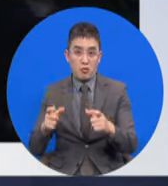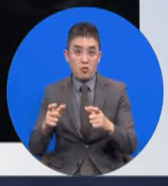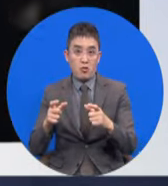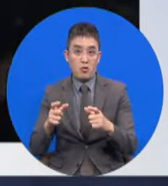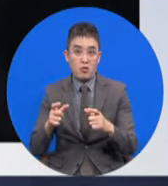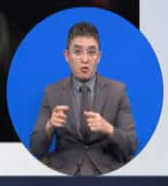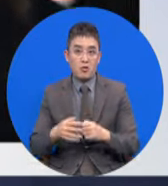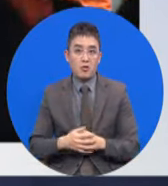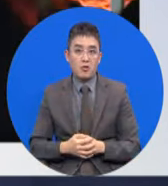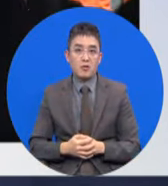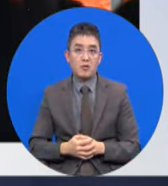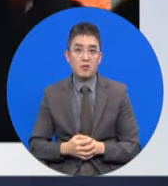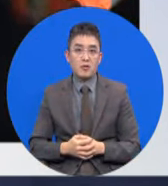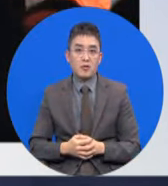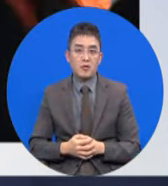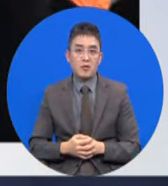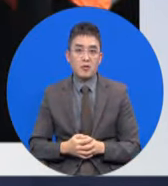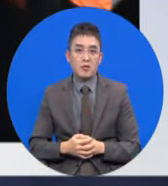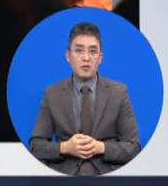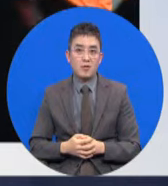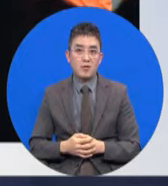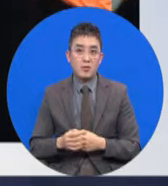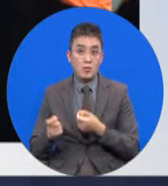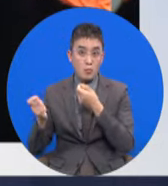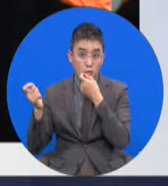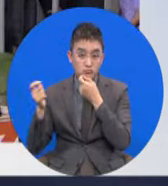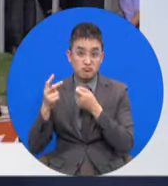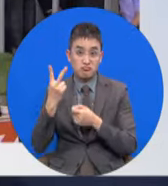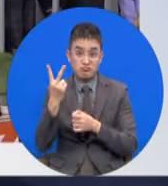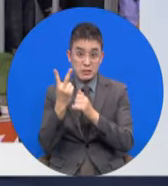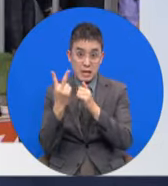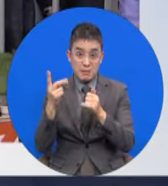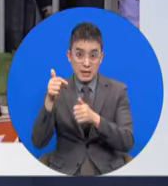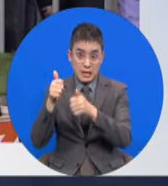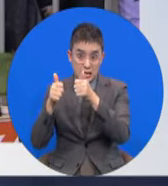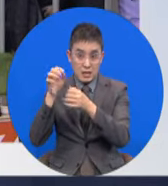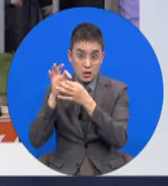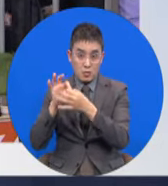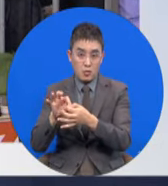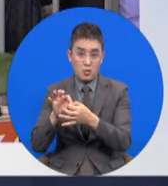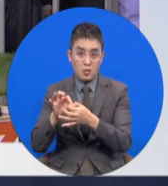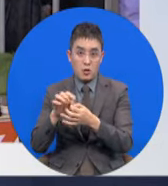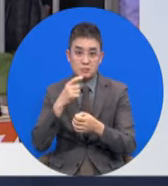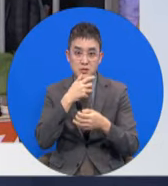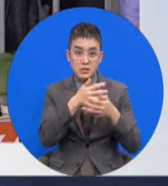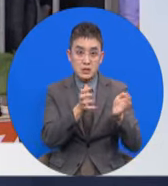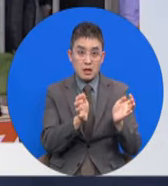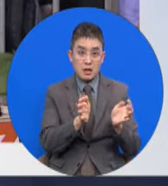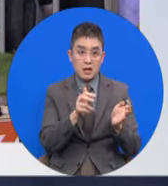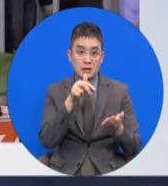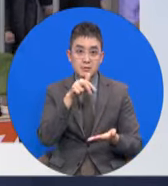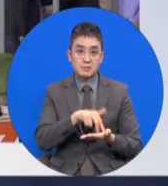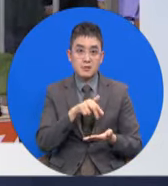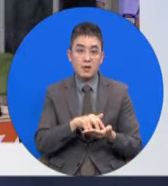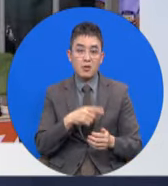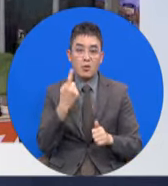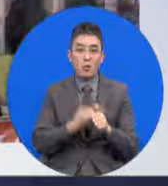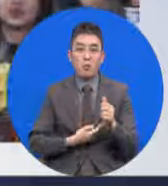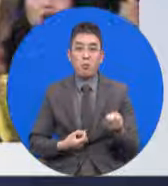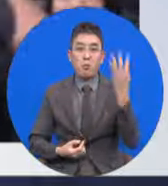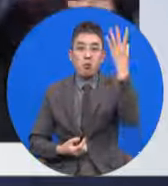그러나 구도상으로는 역시 보수표가 나뉜다면은 민주당 계열의 후보가 유리하다. 지금